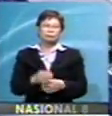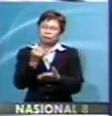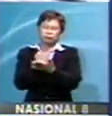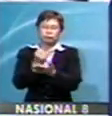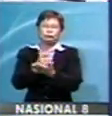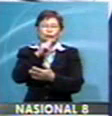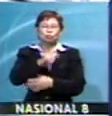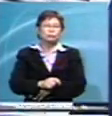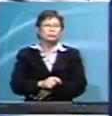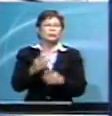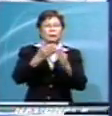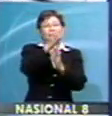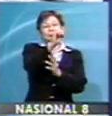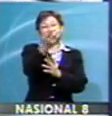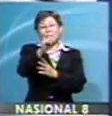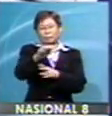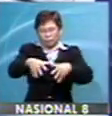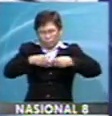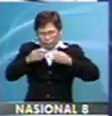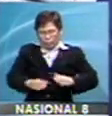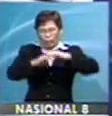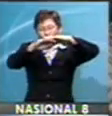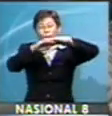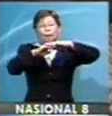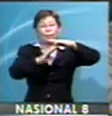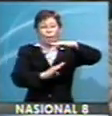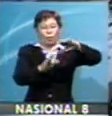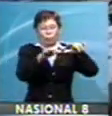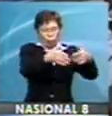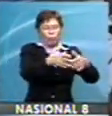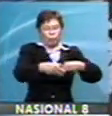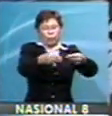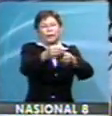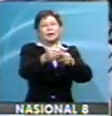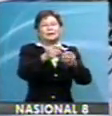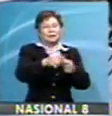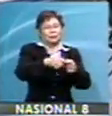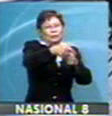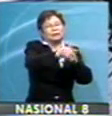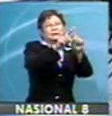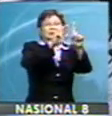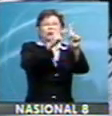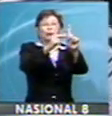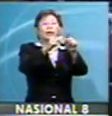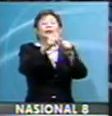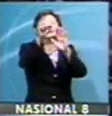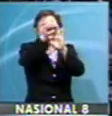kataful melalui skim tersebut penerima di bawah kategori tersebut layak diberi Khairat kematian r000